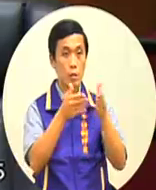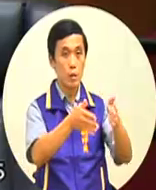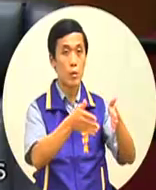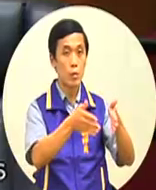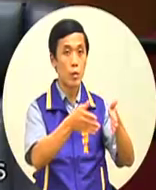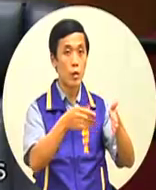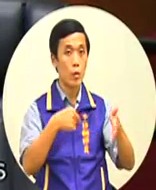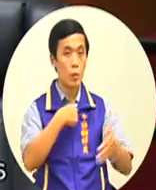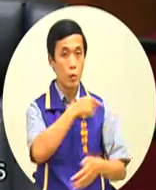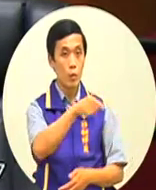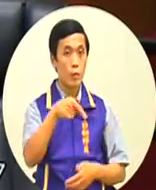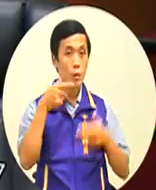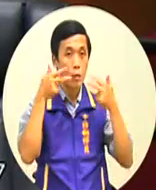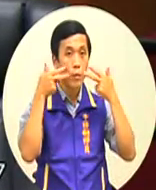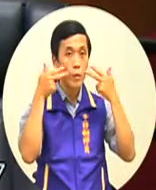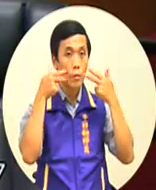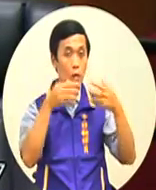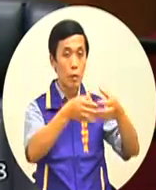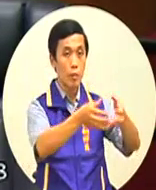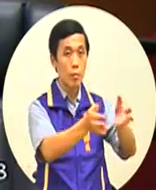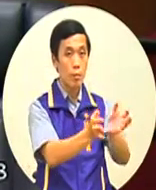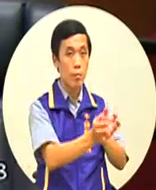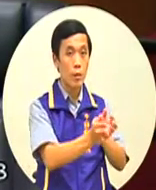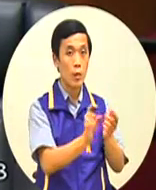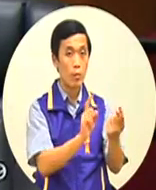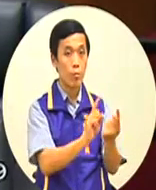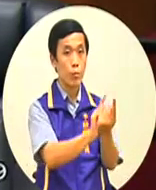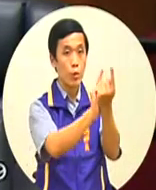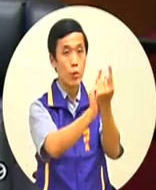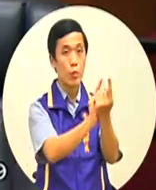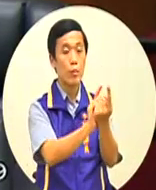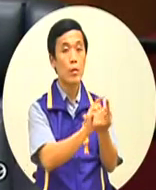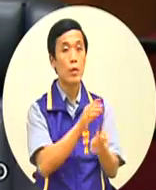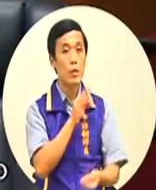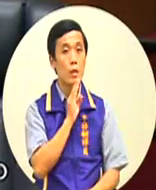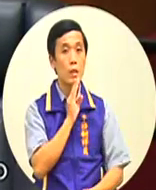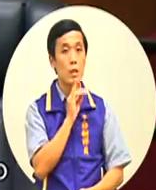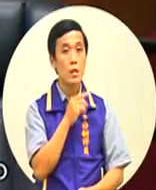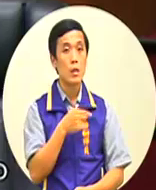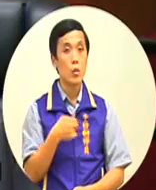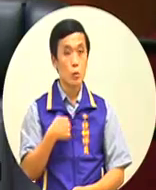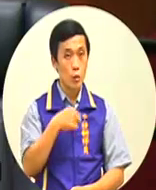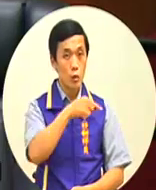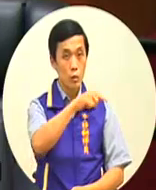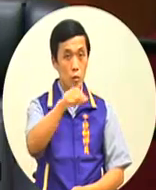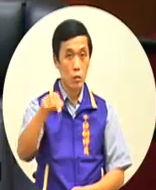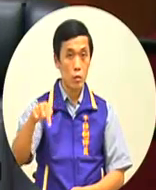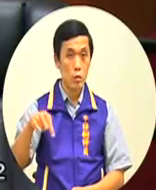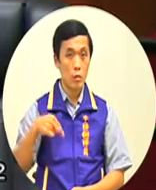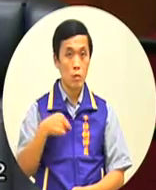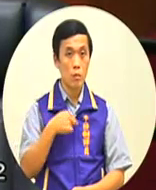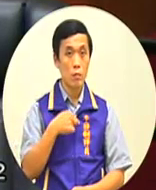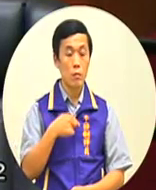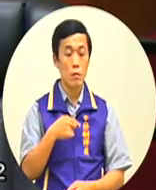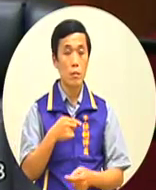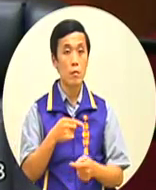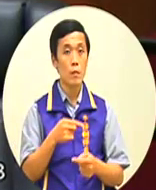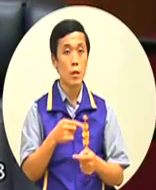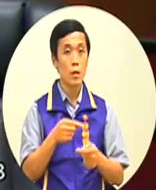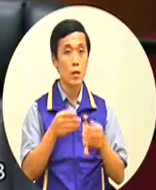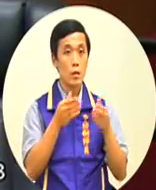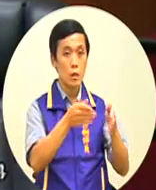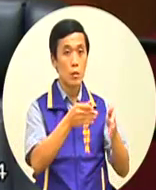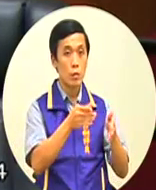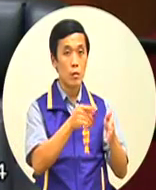个族人的这个第一线哈，所以我们做这样的陈请人的排序